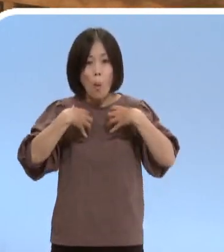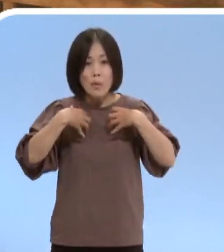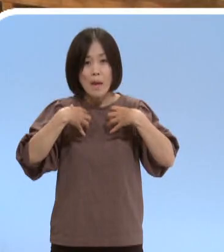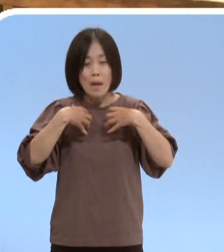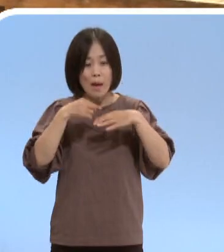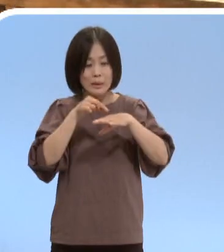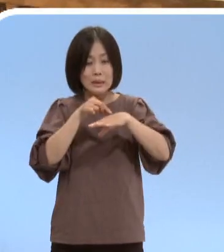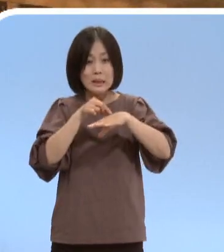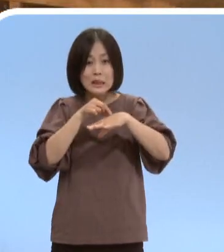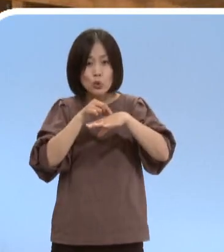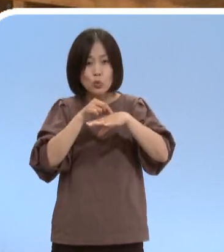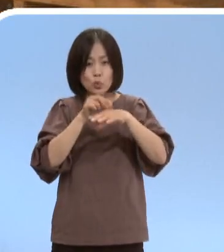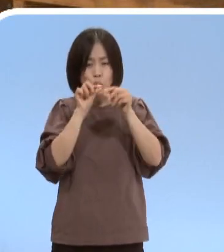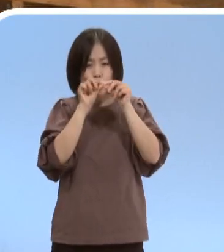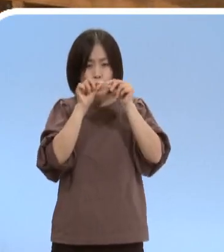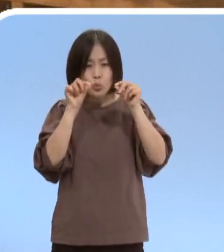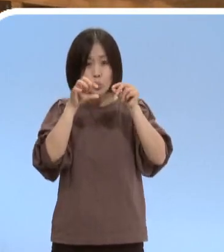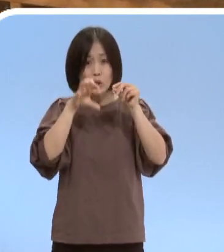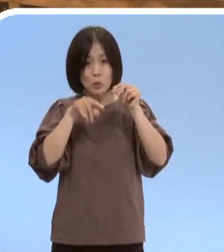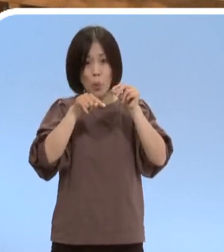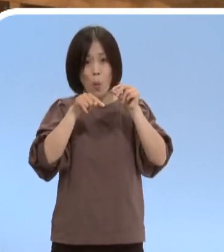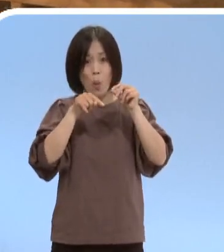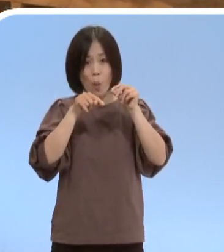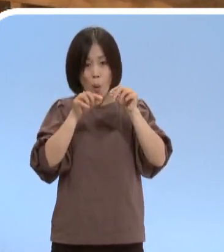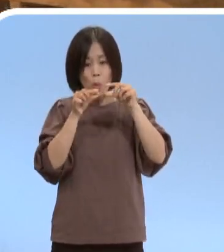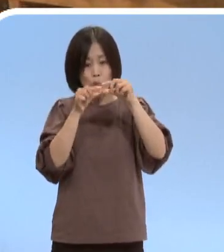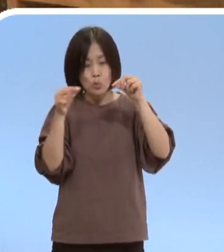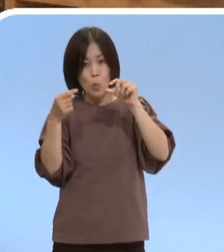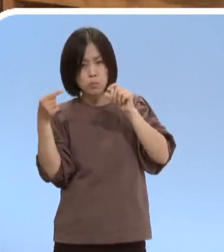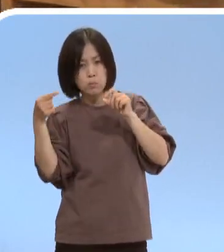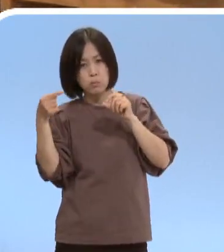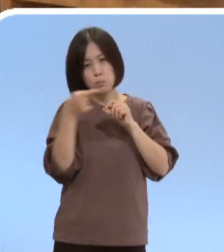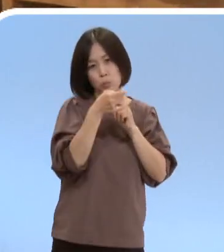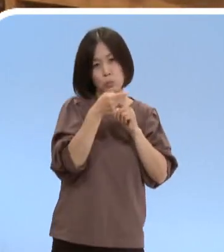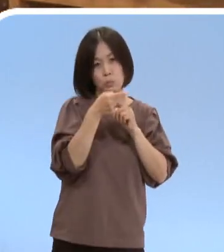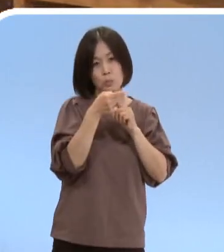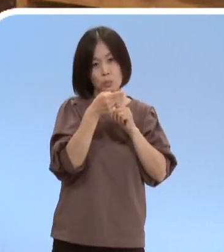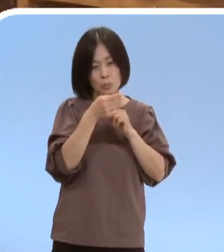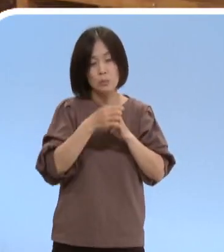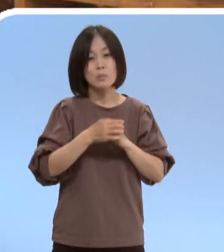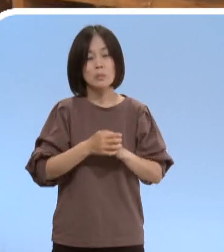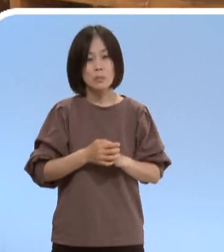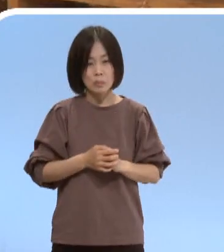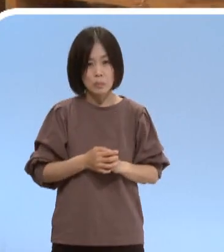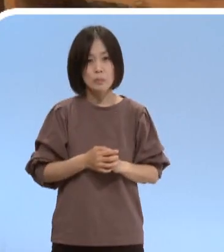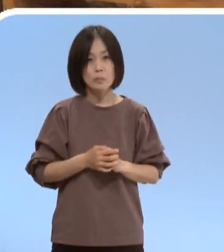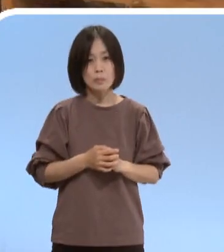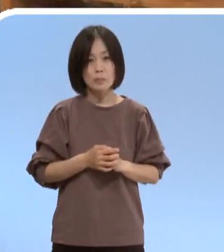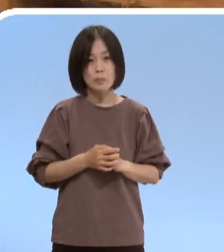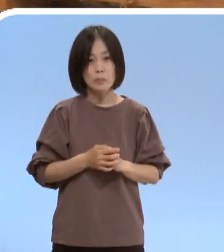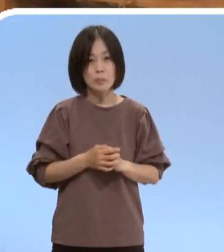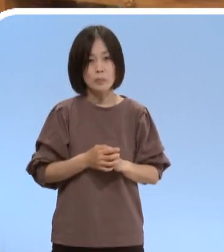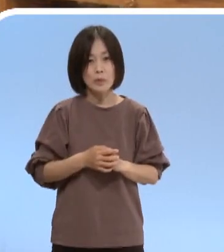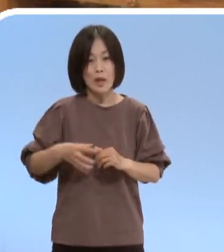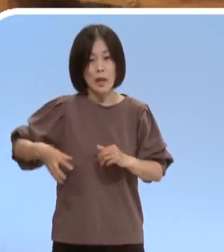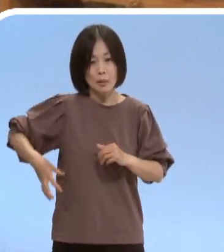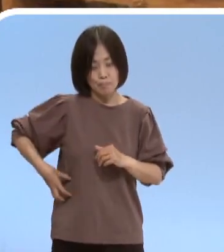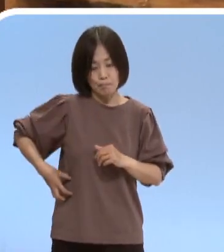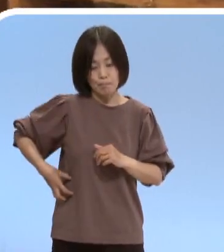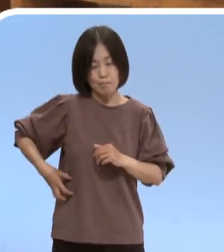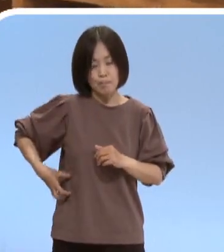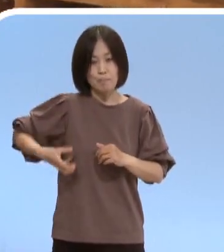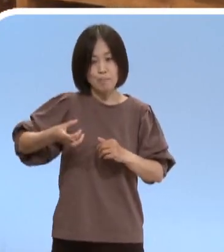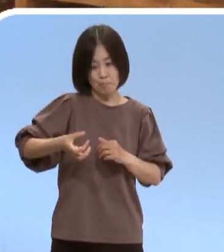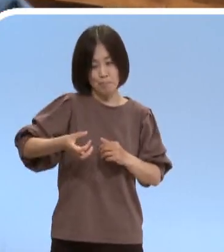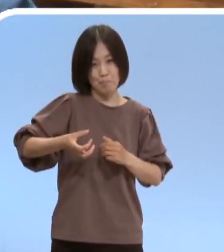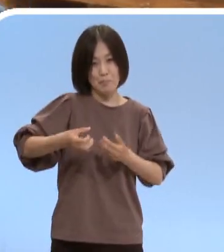間でもここの骨と皮膚のちょっと薄いところあるじゃないですか、はい、そこを鹿の角で 貫通させて、 貫通させて、